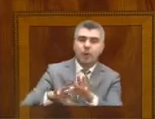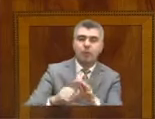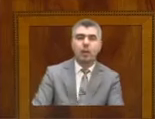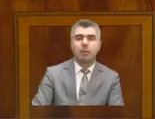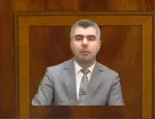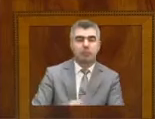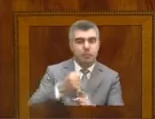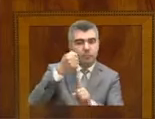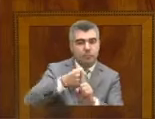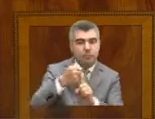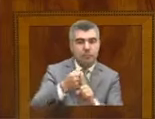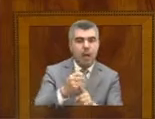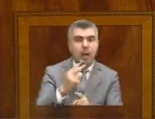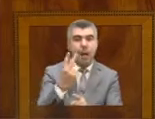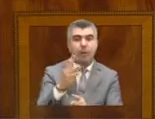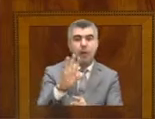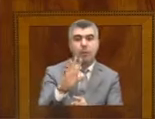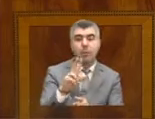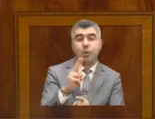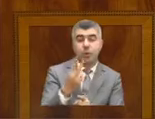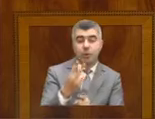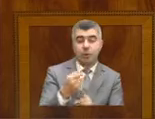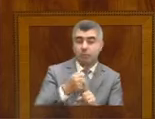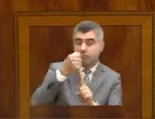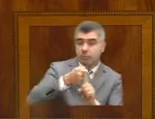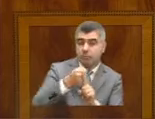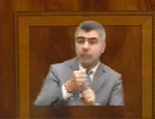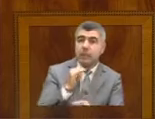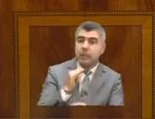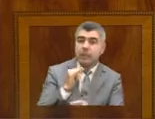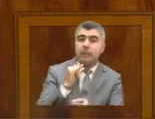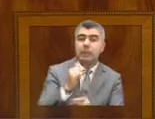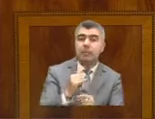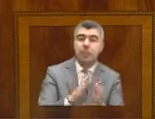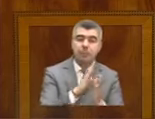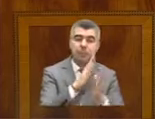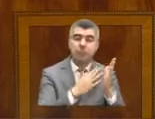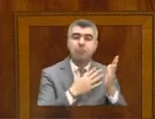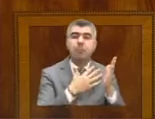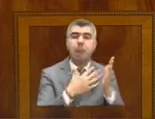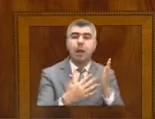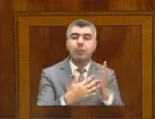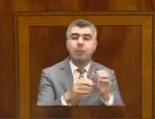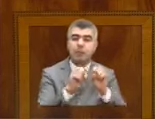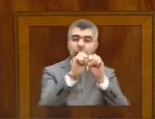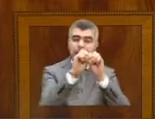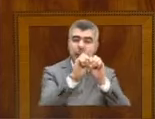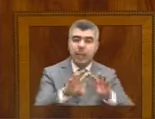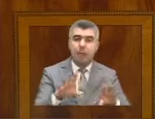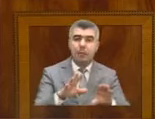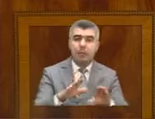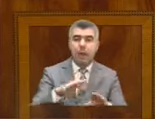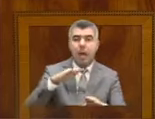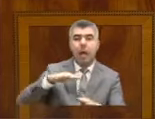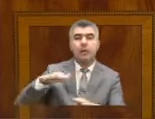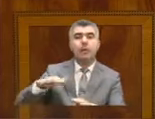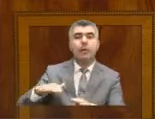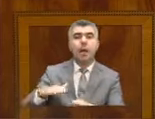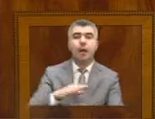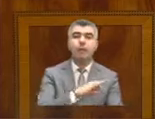سنة 2025 على مواصلة تنزيل خارطة الطريق لتعميم التعليم الأولي